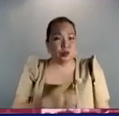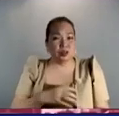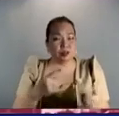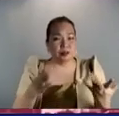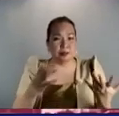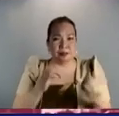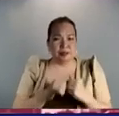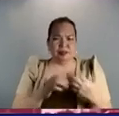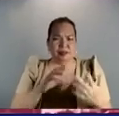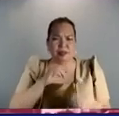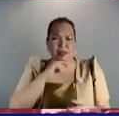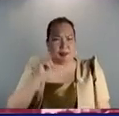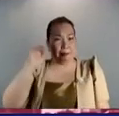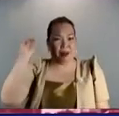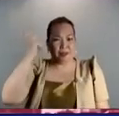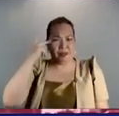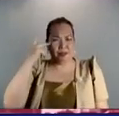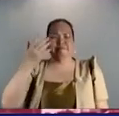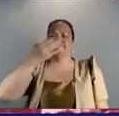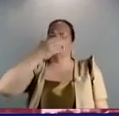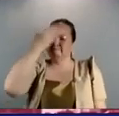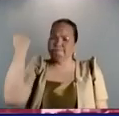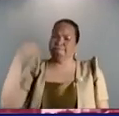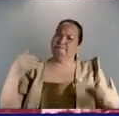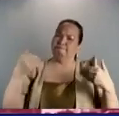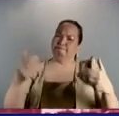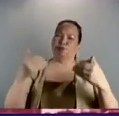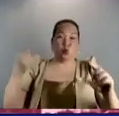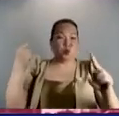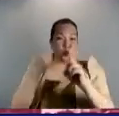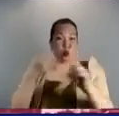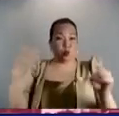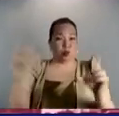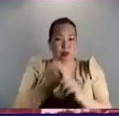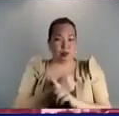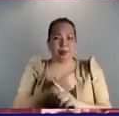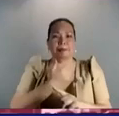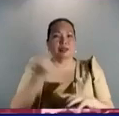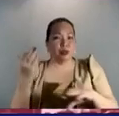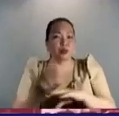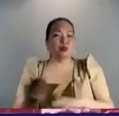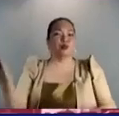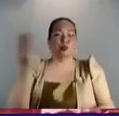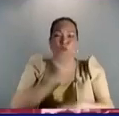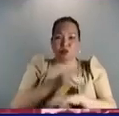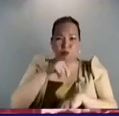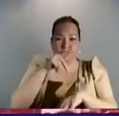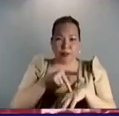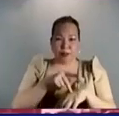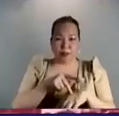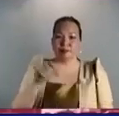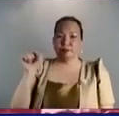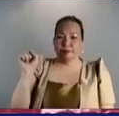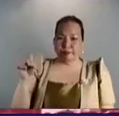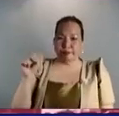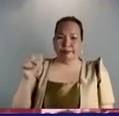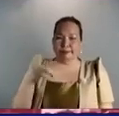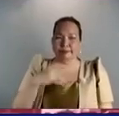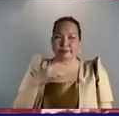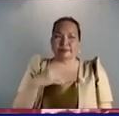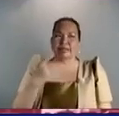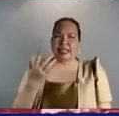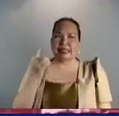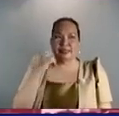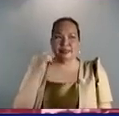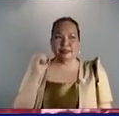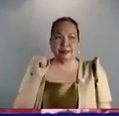politika, mag-move on tayo towards one goal na a better Philippines. Well, parang tama ako ka dyan. It can be taken that way, it